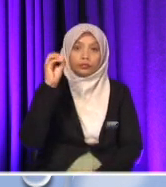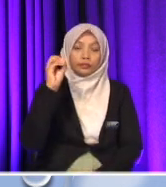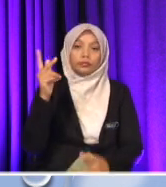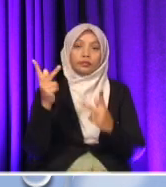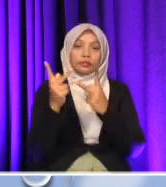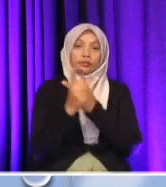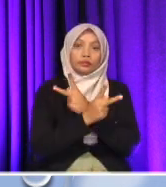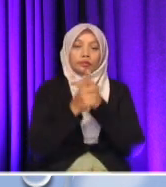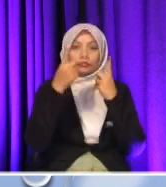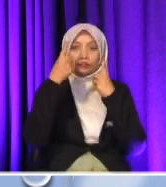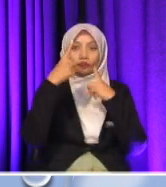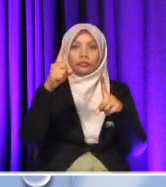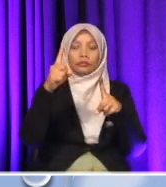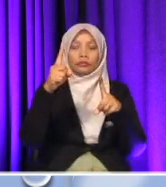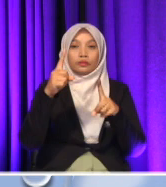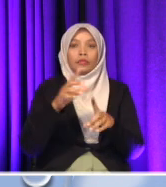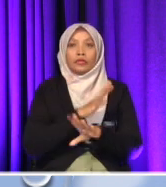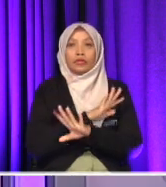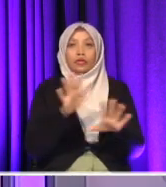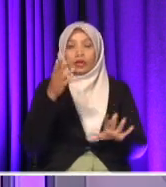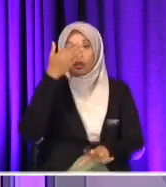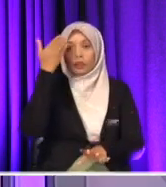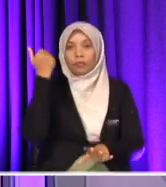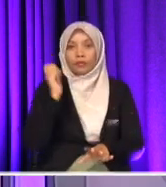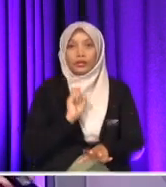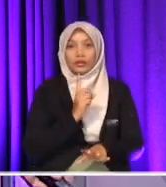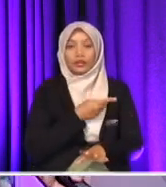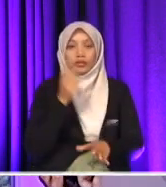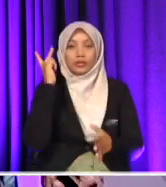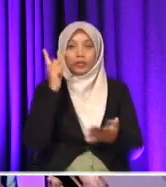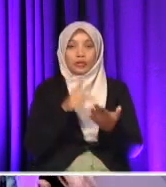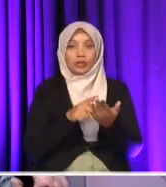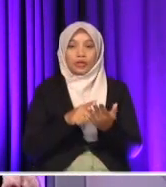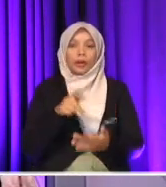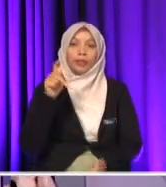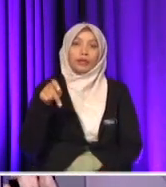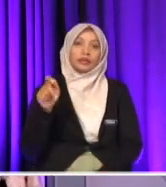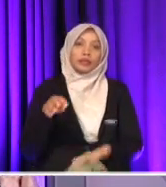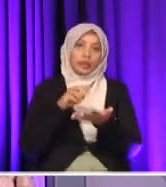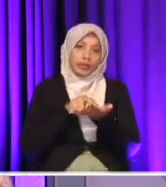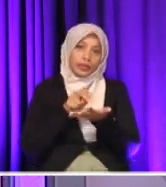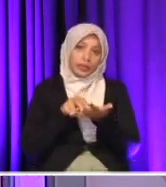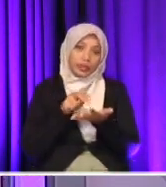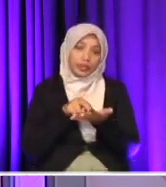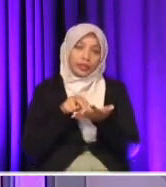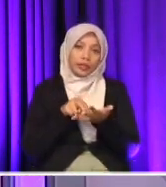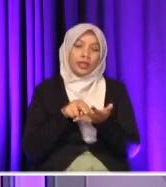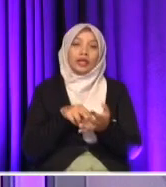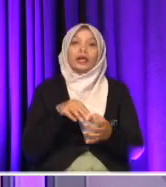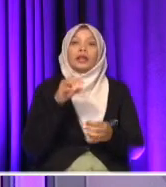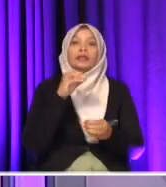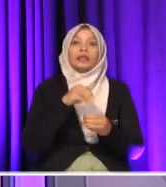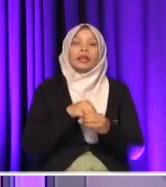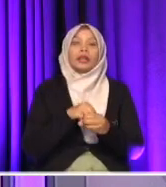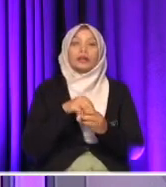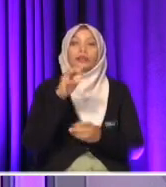kita dapat jawapan. Cuba jangan lupa Jangan lupa kita kena pastikan kalkulator kita dalam mood kompleks tadi